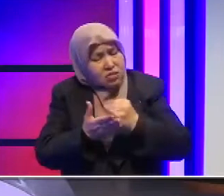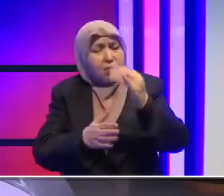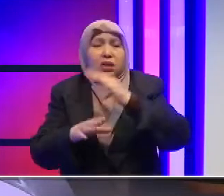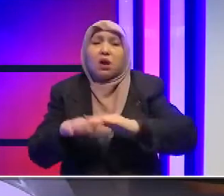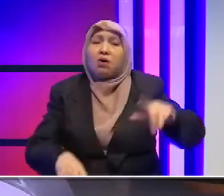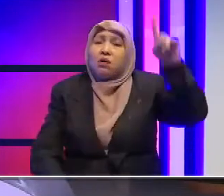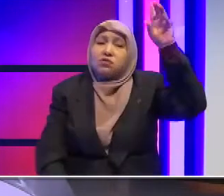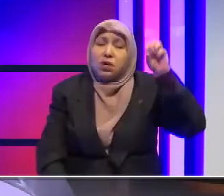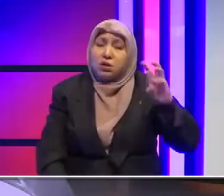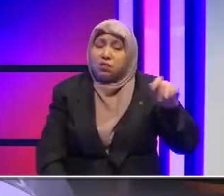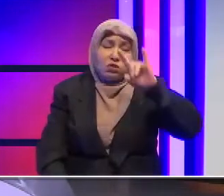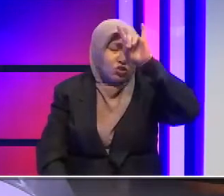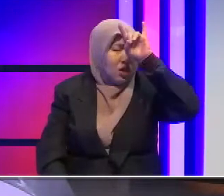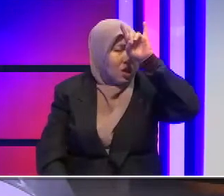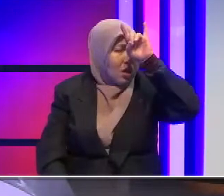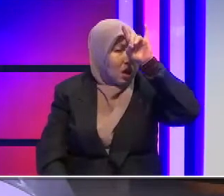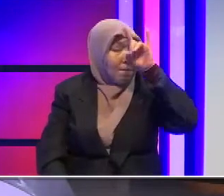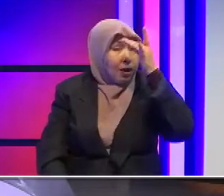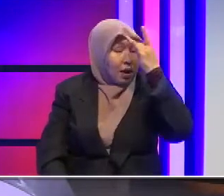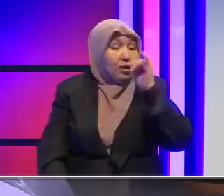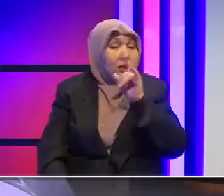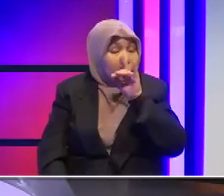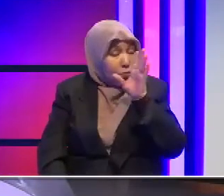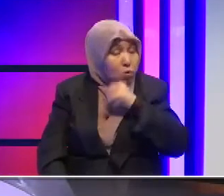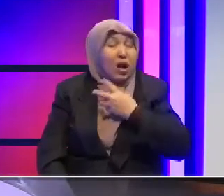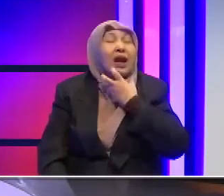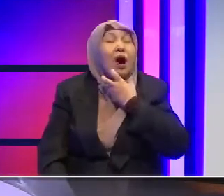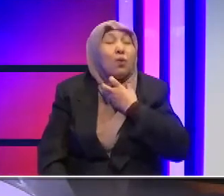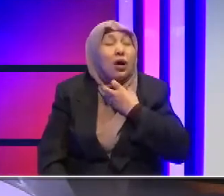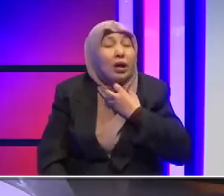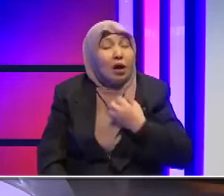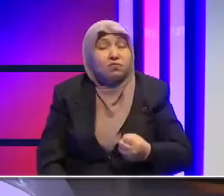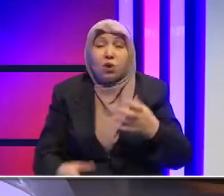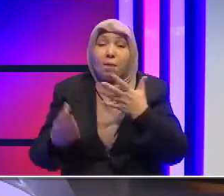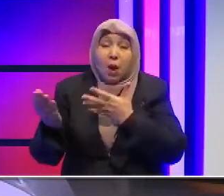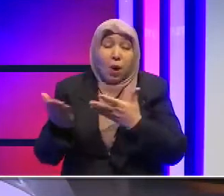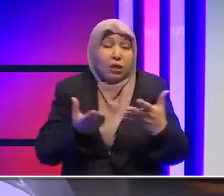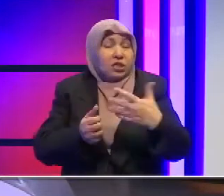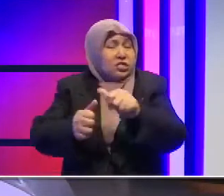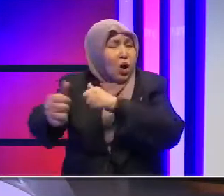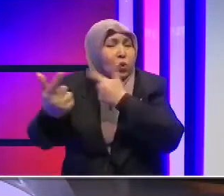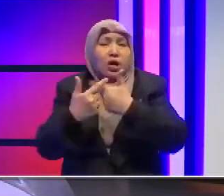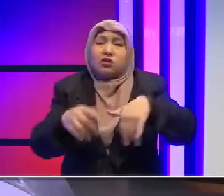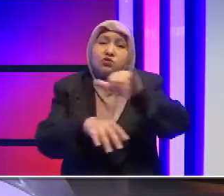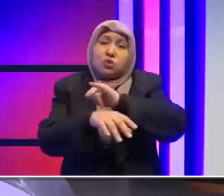Taala, syaitan yang memerangkap dan juga hawa nafsu yang membawa kita jauh daripada syurga Allah Subhanahu Wa Taala. Jadi ini